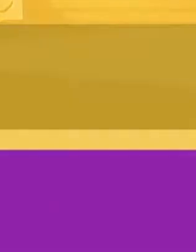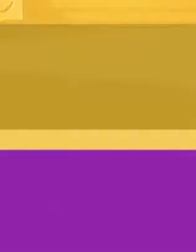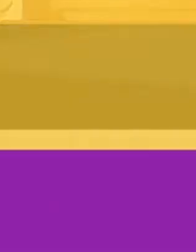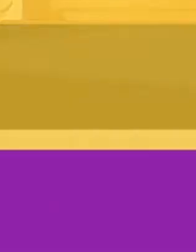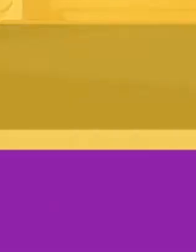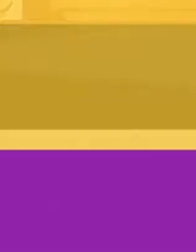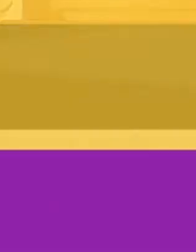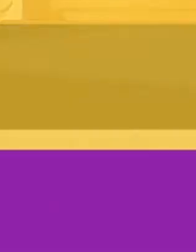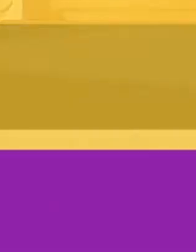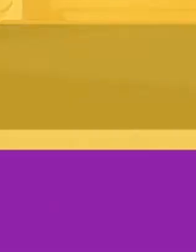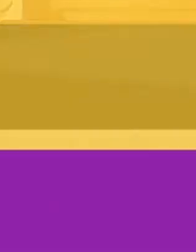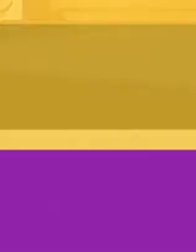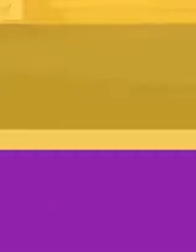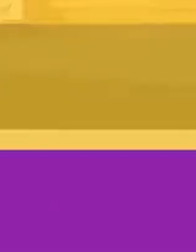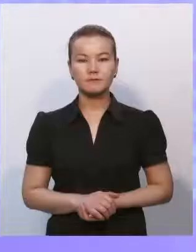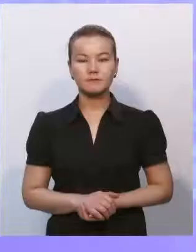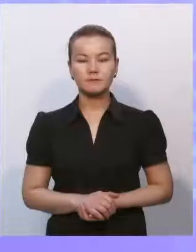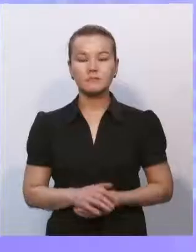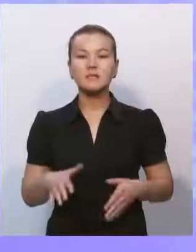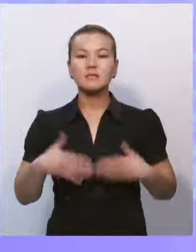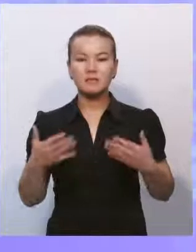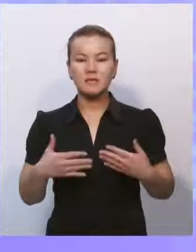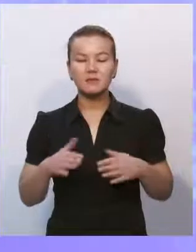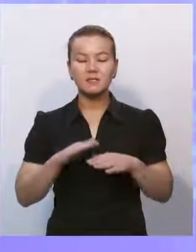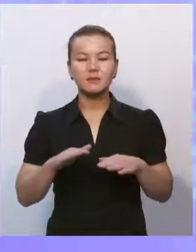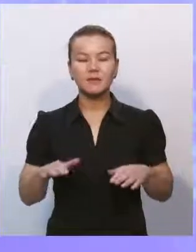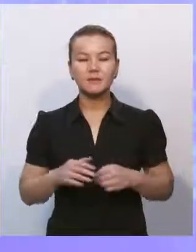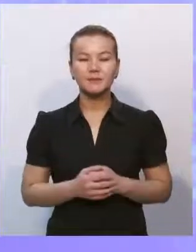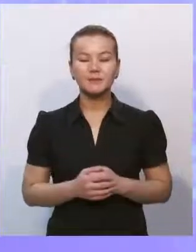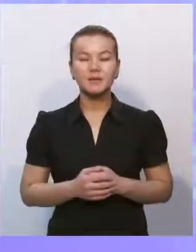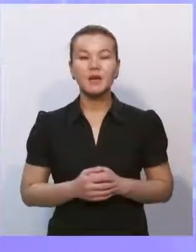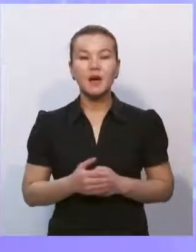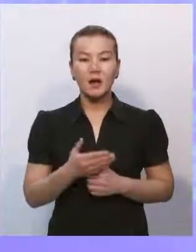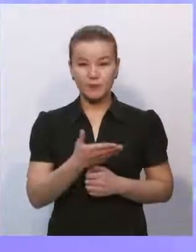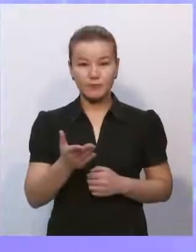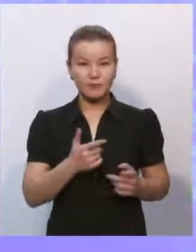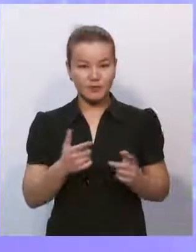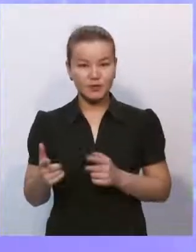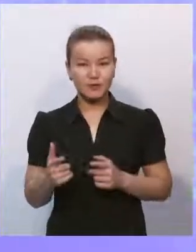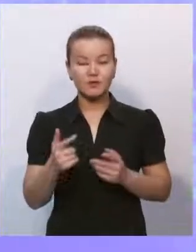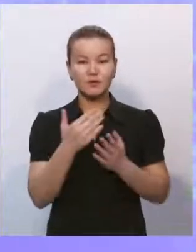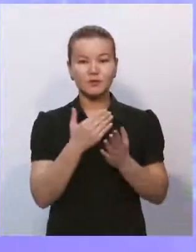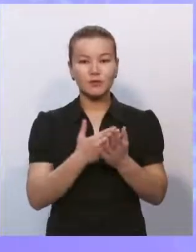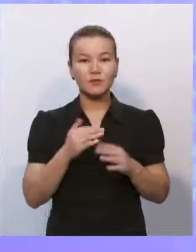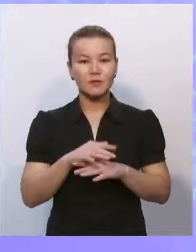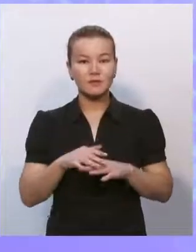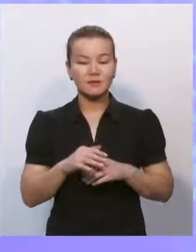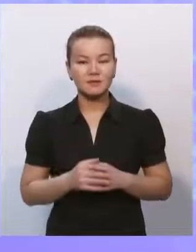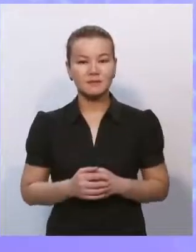день аура здравствуйте ребята вы приготовились к уроку математики